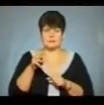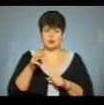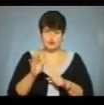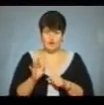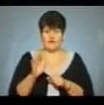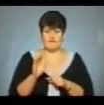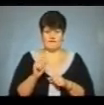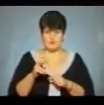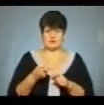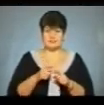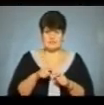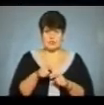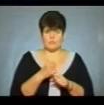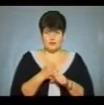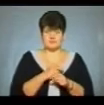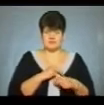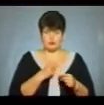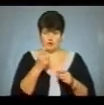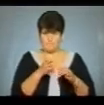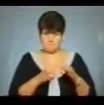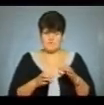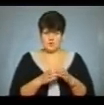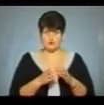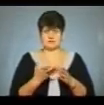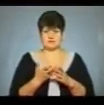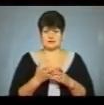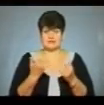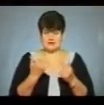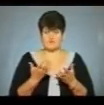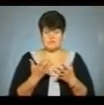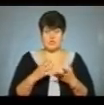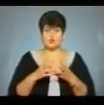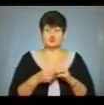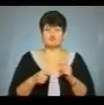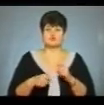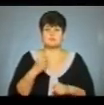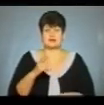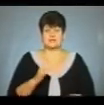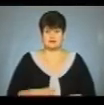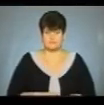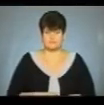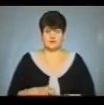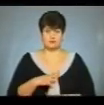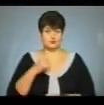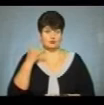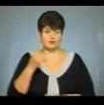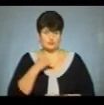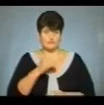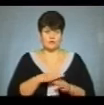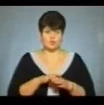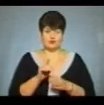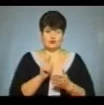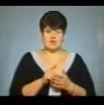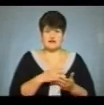одного із підрозділів «Укрзалізниці» в Тернополі. Зараз встановлюють суму збитків. Надійшло повідомлення виконуючого